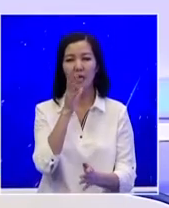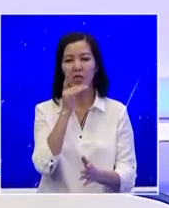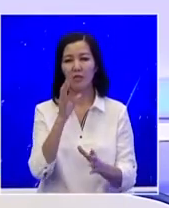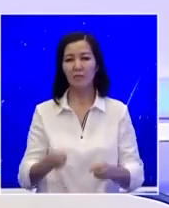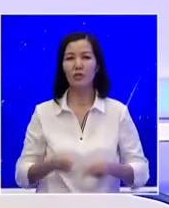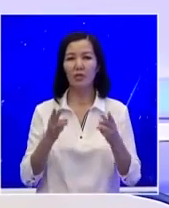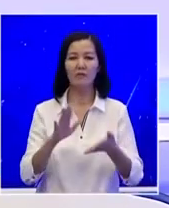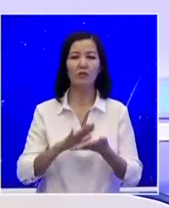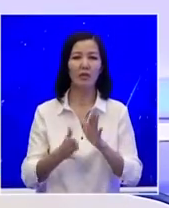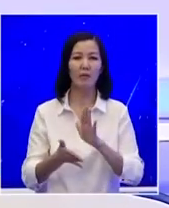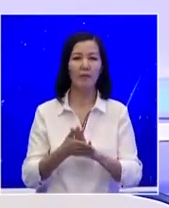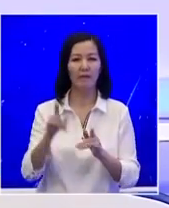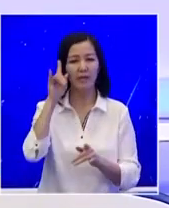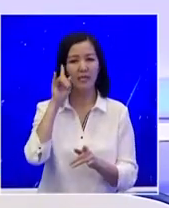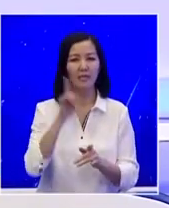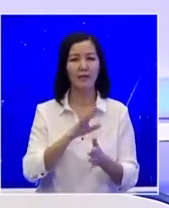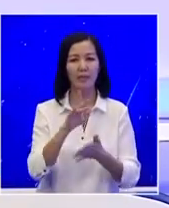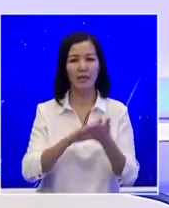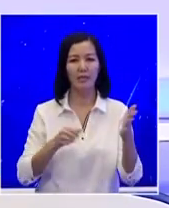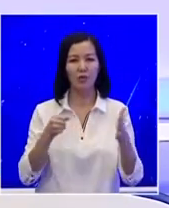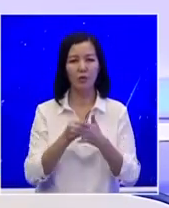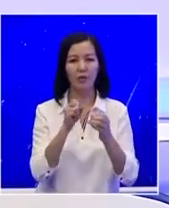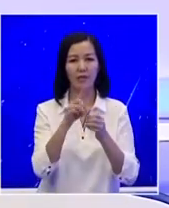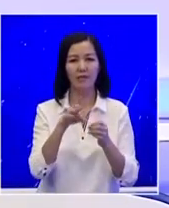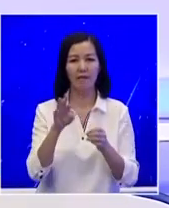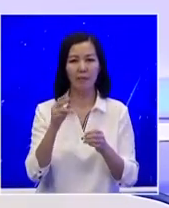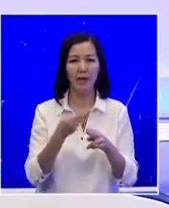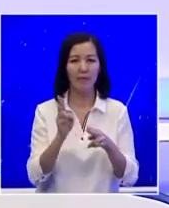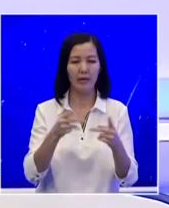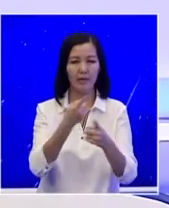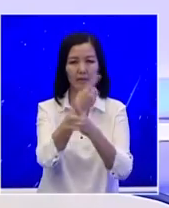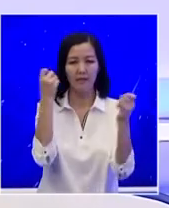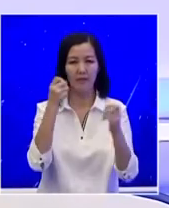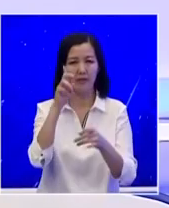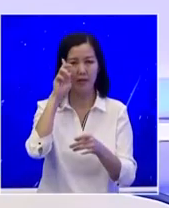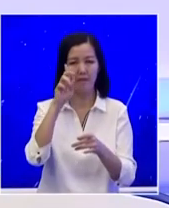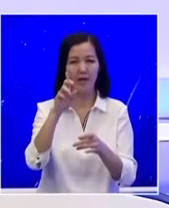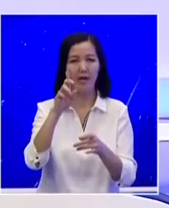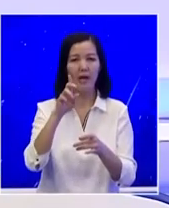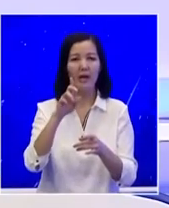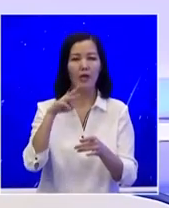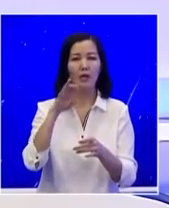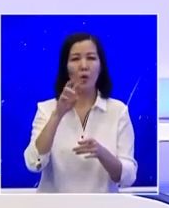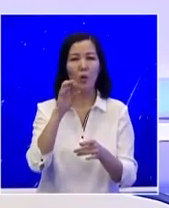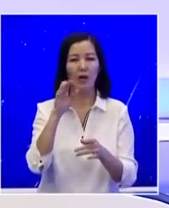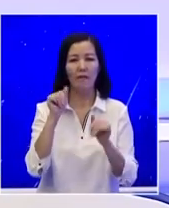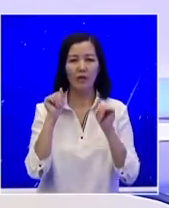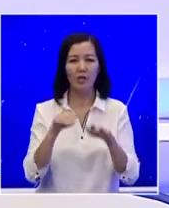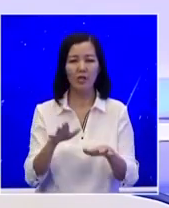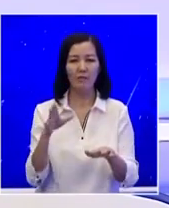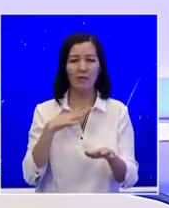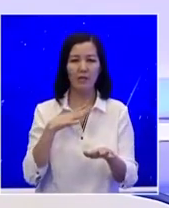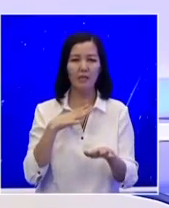Режим чрезвычайного положения в Казахстане продлевают до 11 мая. Об этом заявил глава государства Касым-Жомарт